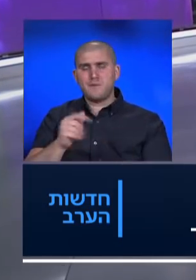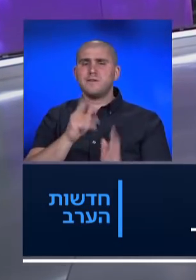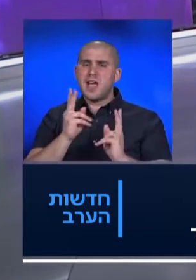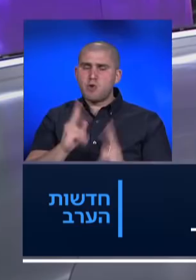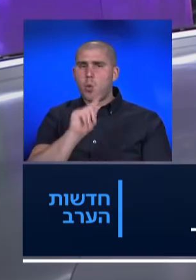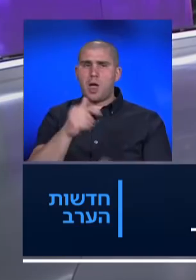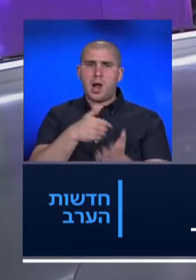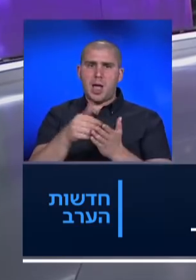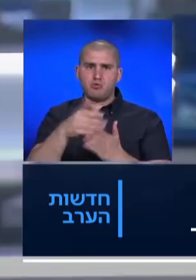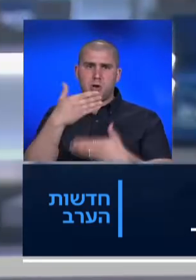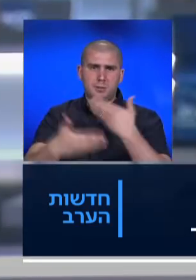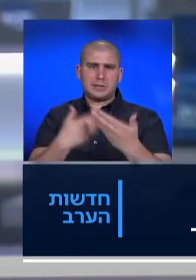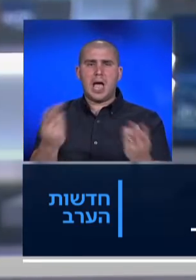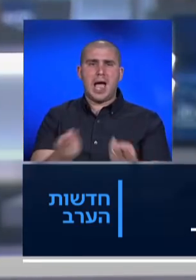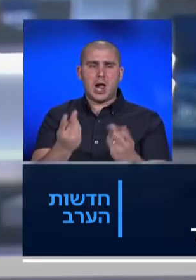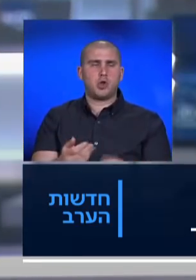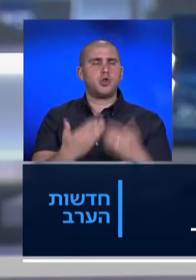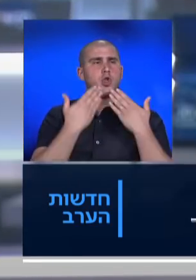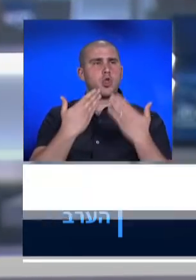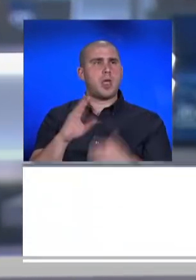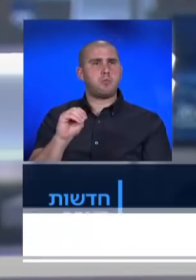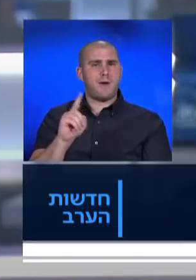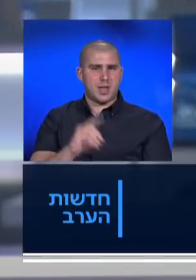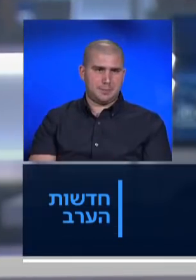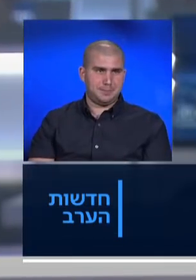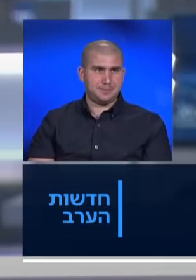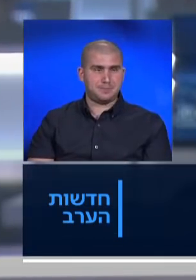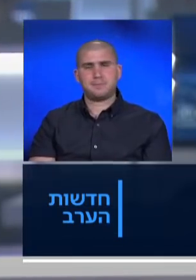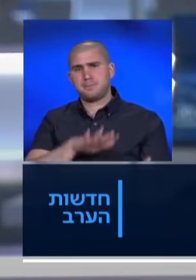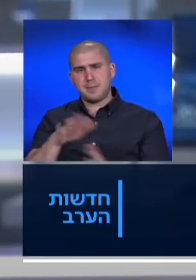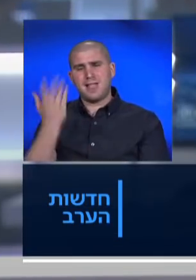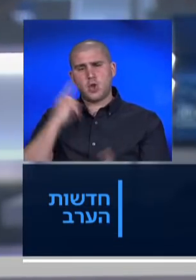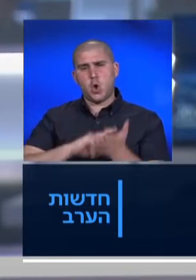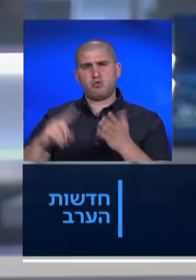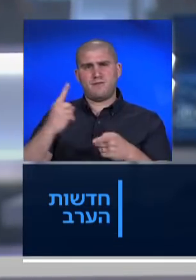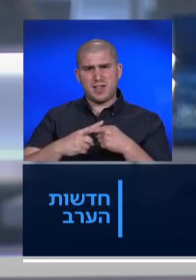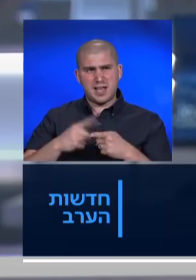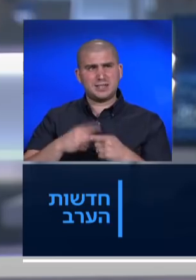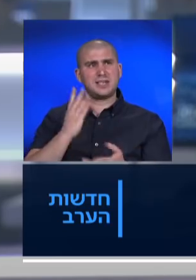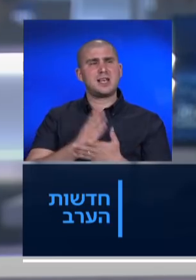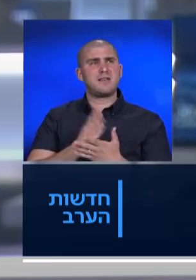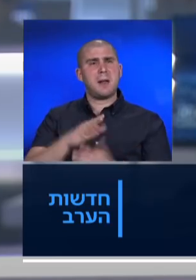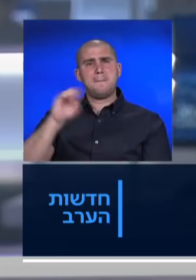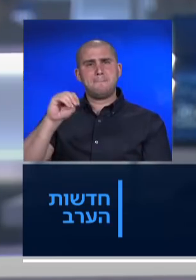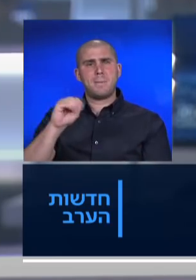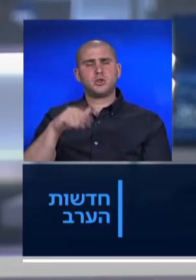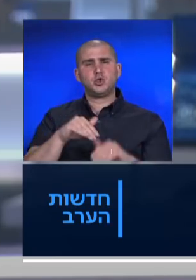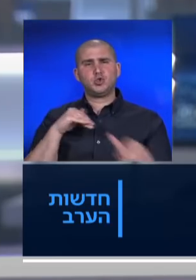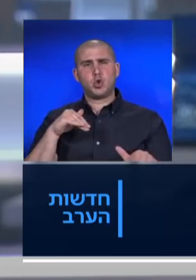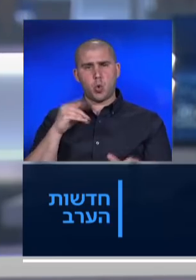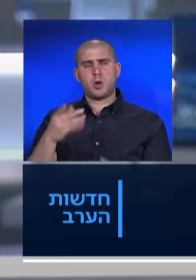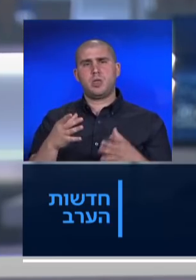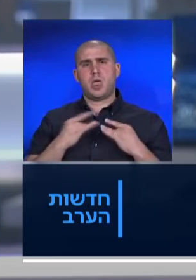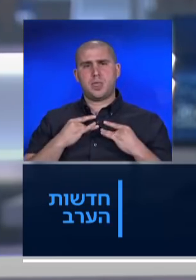בצעדי ההקלות. תודה רבה, מואב. עניין אחר, לפני חודש וחצי נאור הלוקה בשיתוק מוחי נדבק בקורונה. היום,